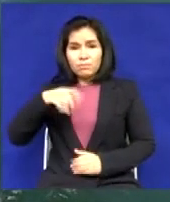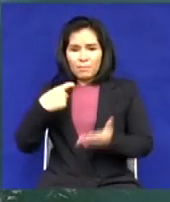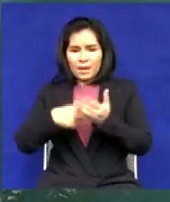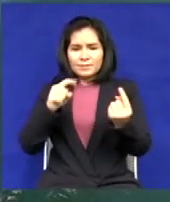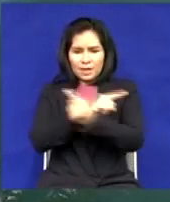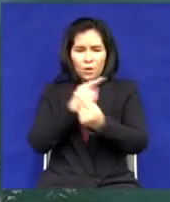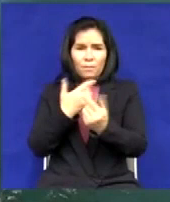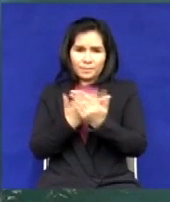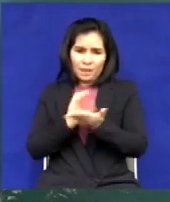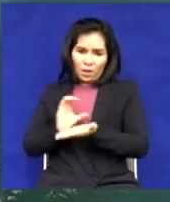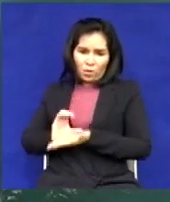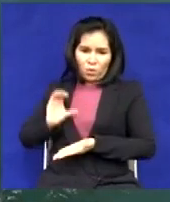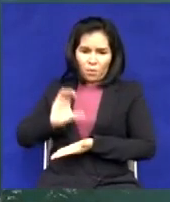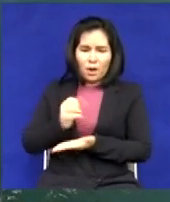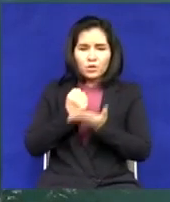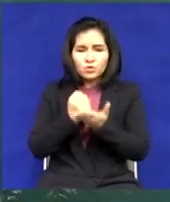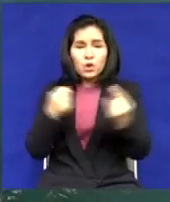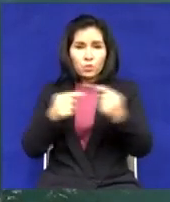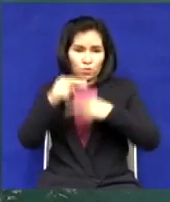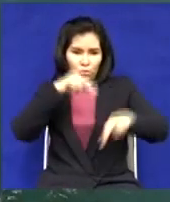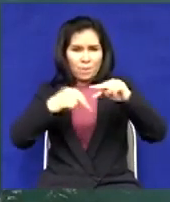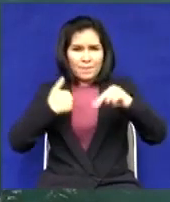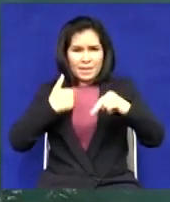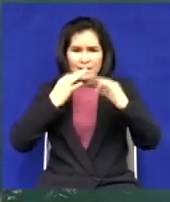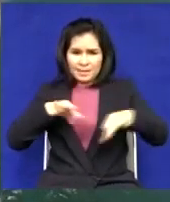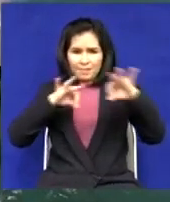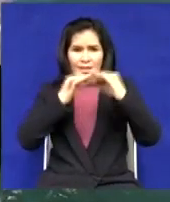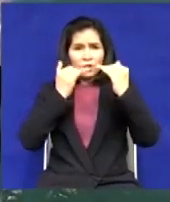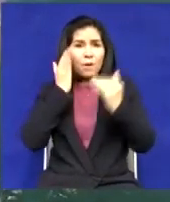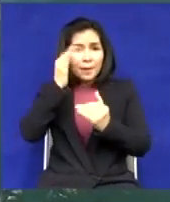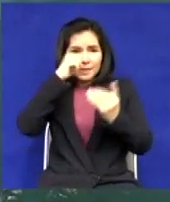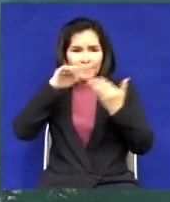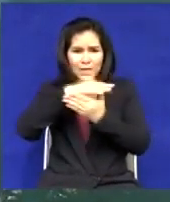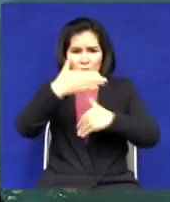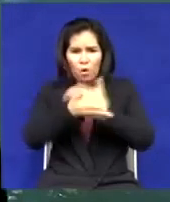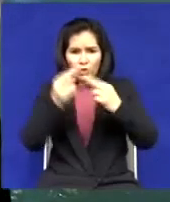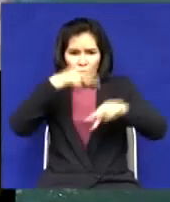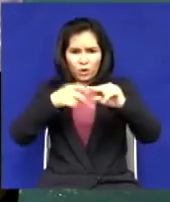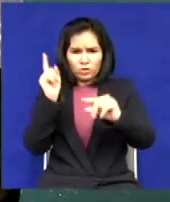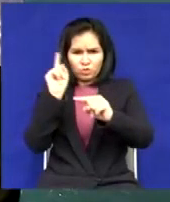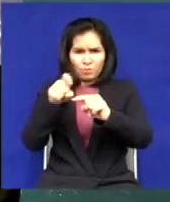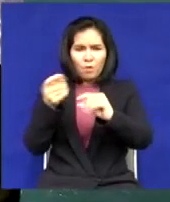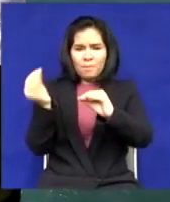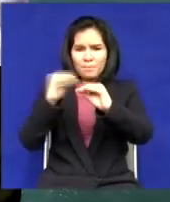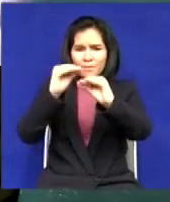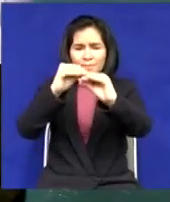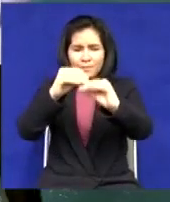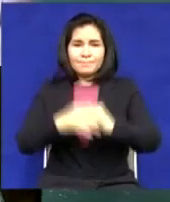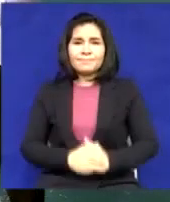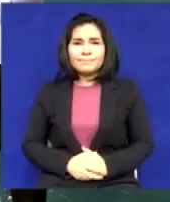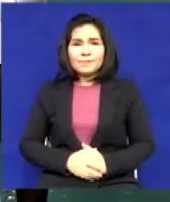นับสนุนงบประมาณในการตรวจเพราะฉะนั้นจำนวนห้องบริการจะต้องเพิ่มมากขึ้นเรื่อยๆนะครับต่อเลยครับอันนี้จะเป็นรายละเอียด